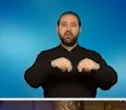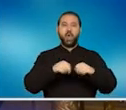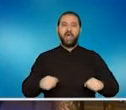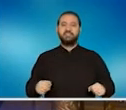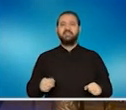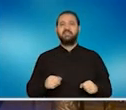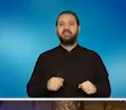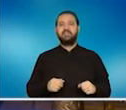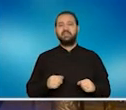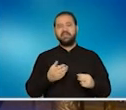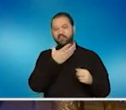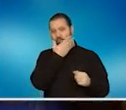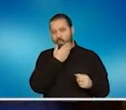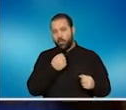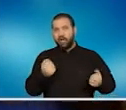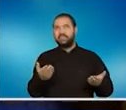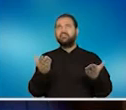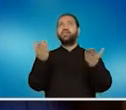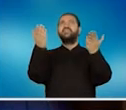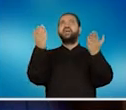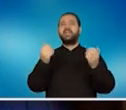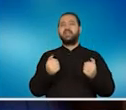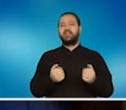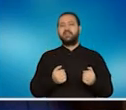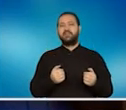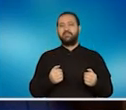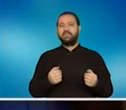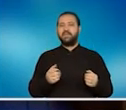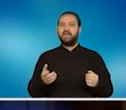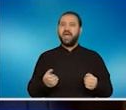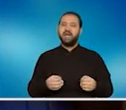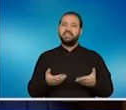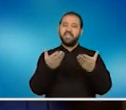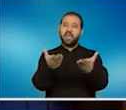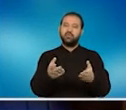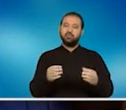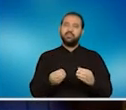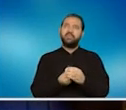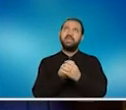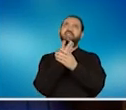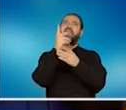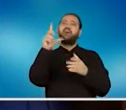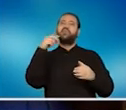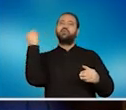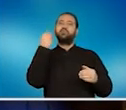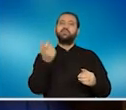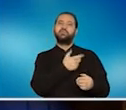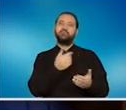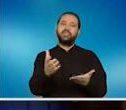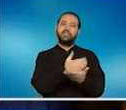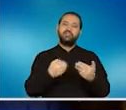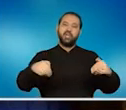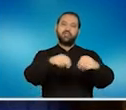imita viața lui atât de jertfelnică, pentru ca să aducem slavă lui Dumnezeu și să ne putem câștiga și